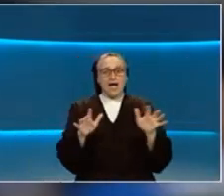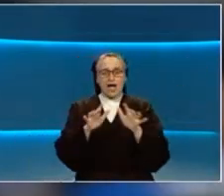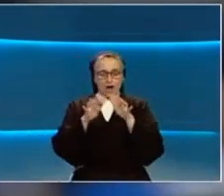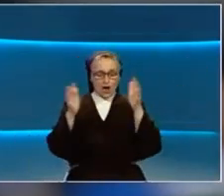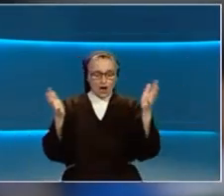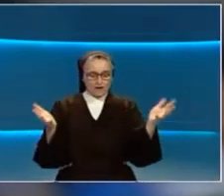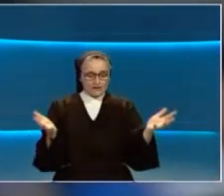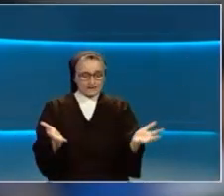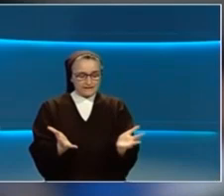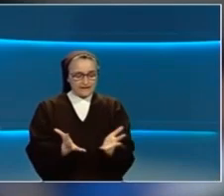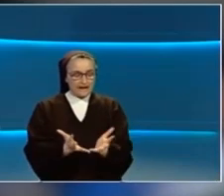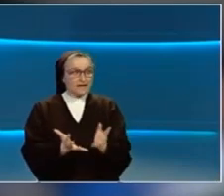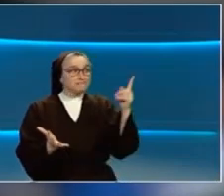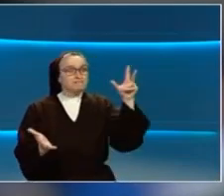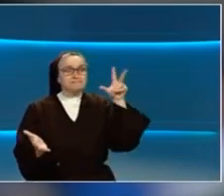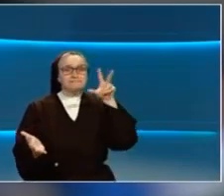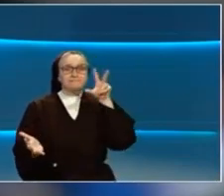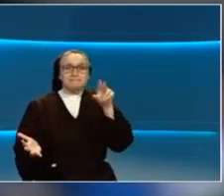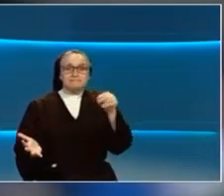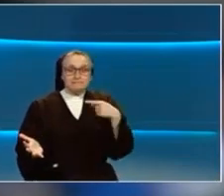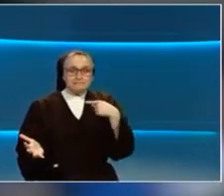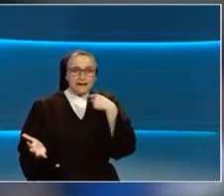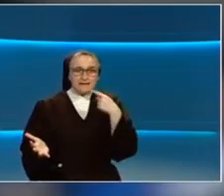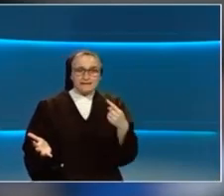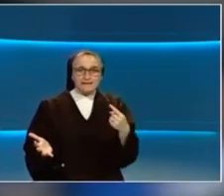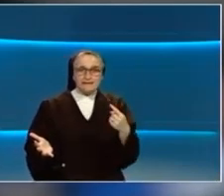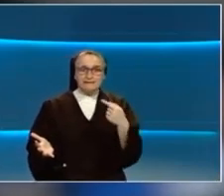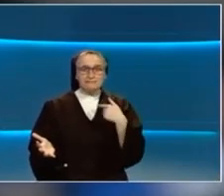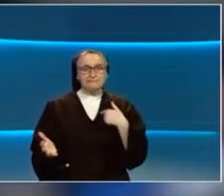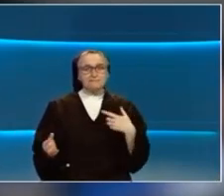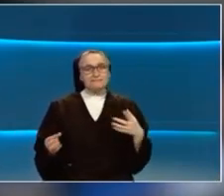terre. Dieu dit. Dal libro della Genesi.